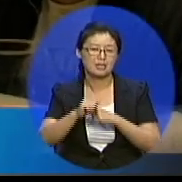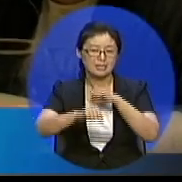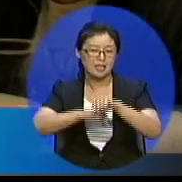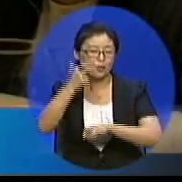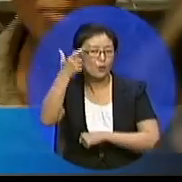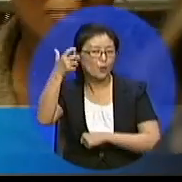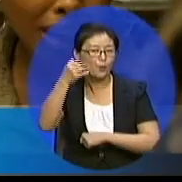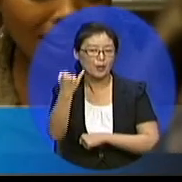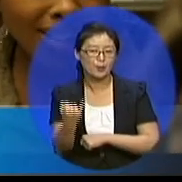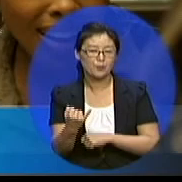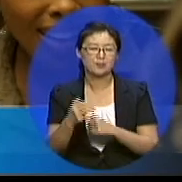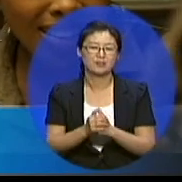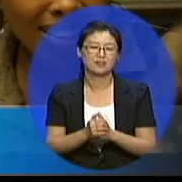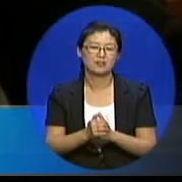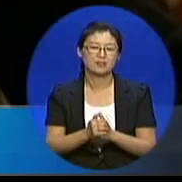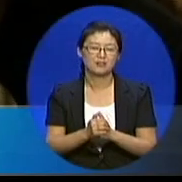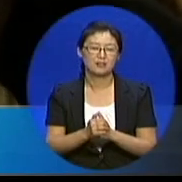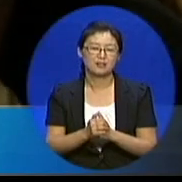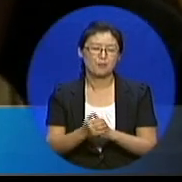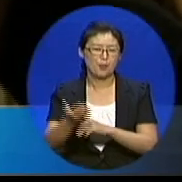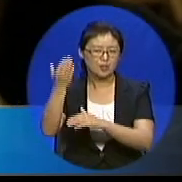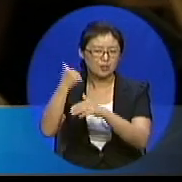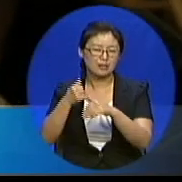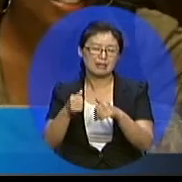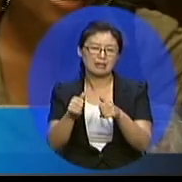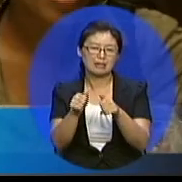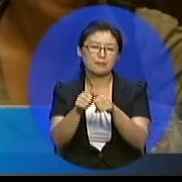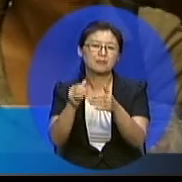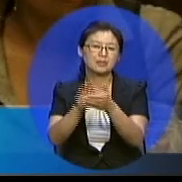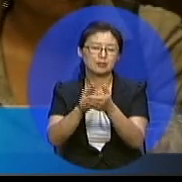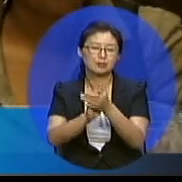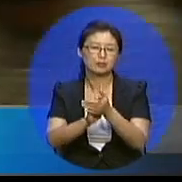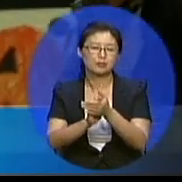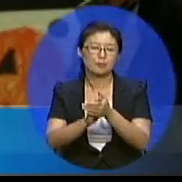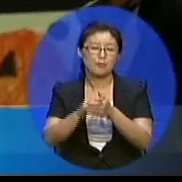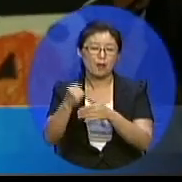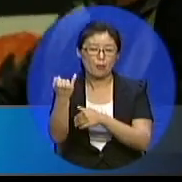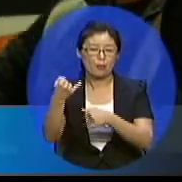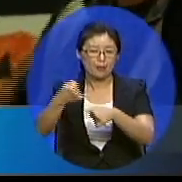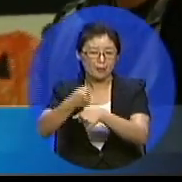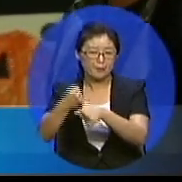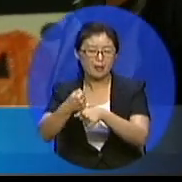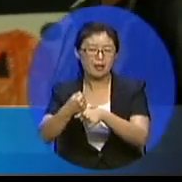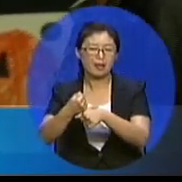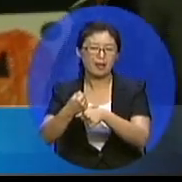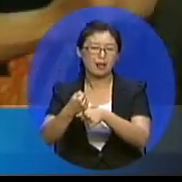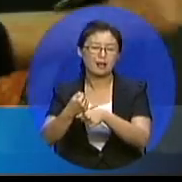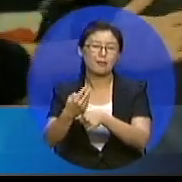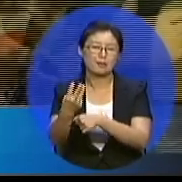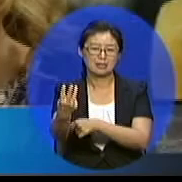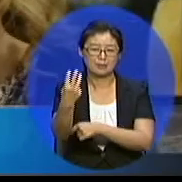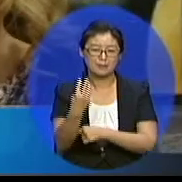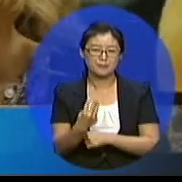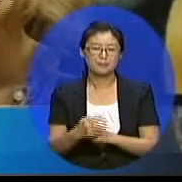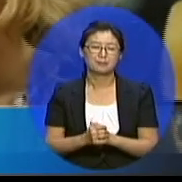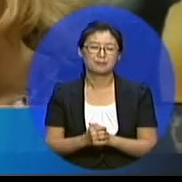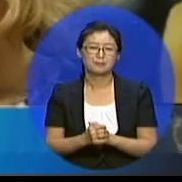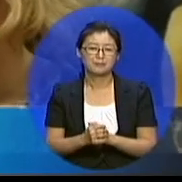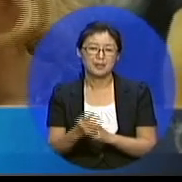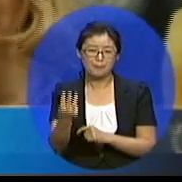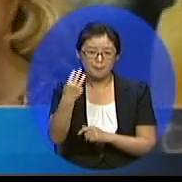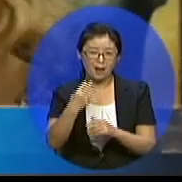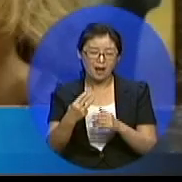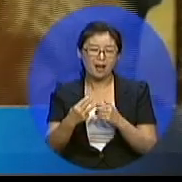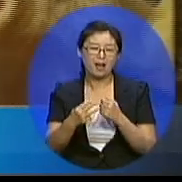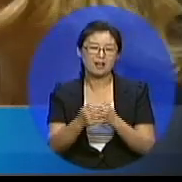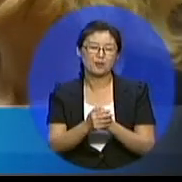로지, 여기에 마리옹의 전 남자친구이자 지금은 여동생의 연인인 통제불능 마니까지. 세 명의